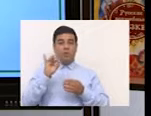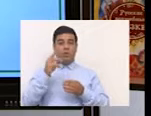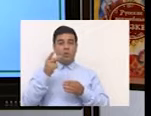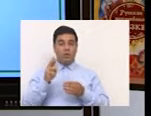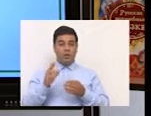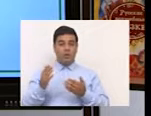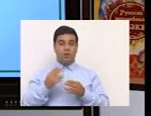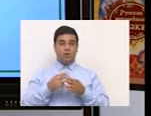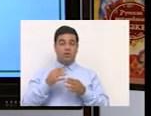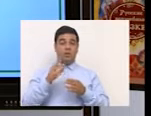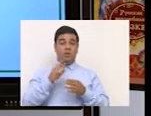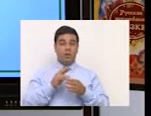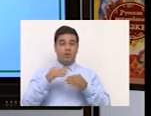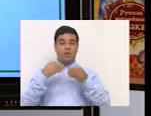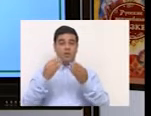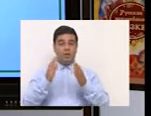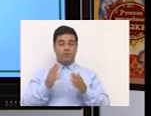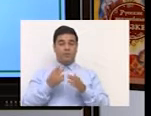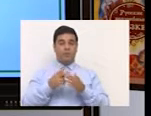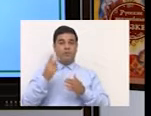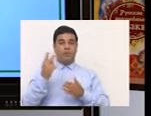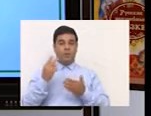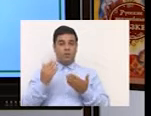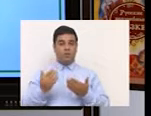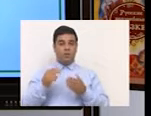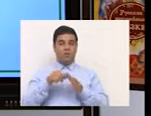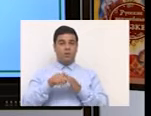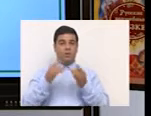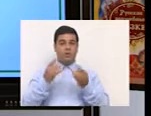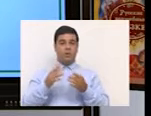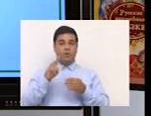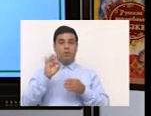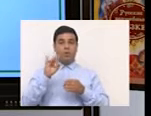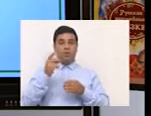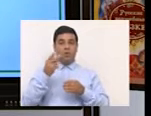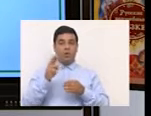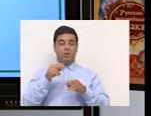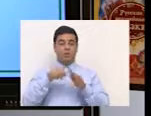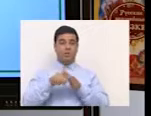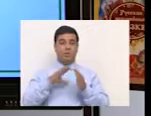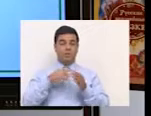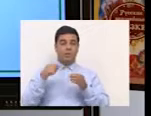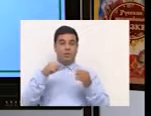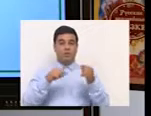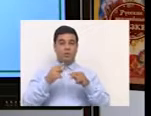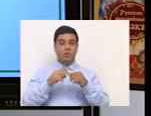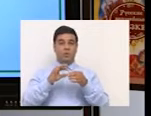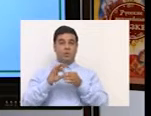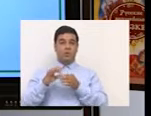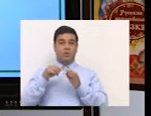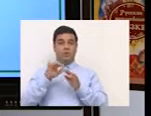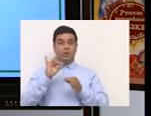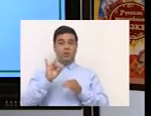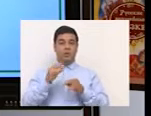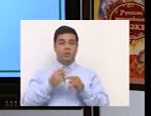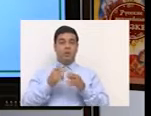Я дам второе простое предложение. Между ними союз «и». Это